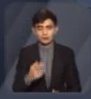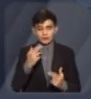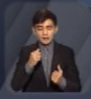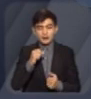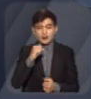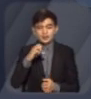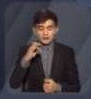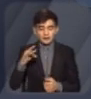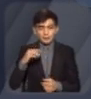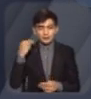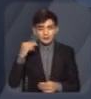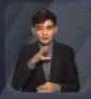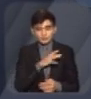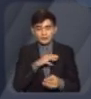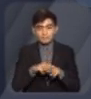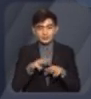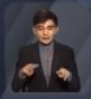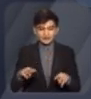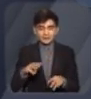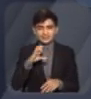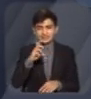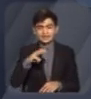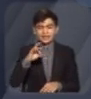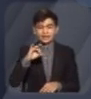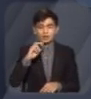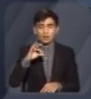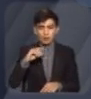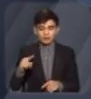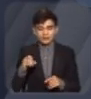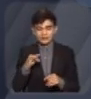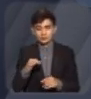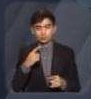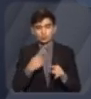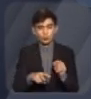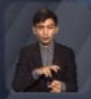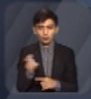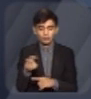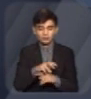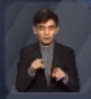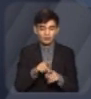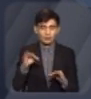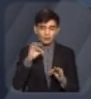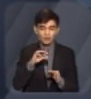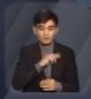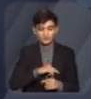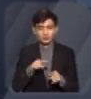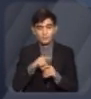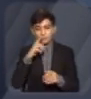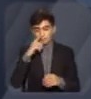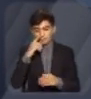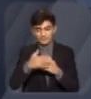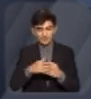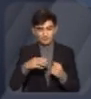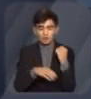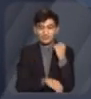Аскар президент сравнил министров со стрекозами, которые скачут с одной должности на другую. Он отметил, что за последние годы